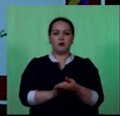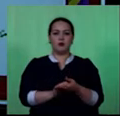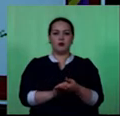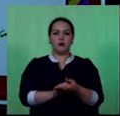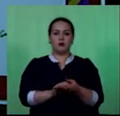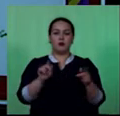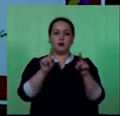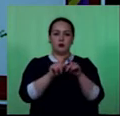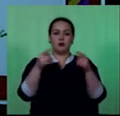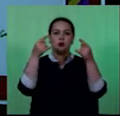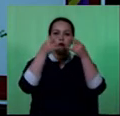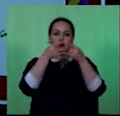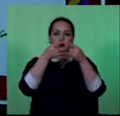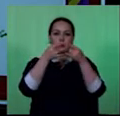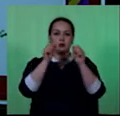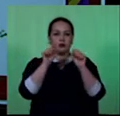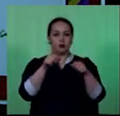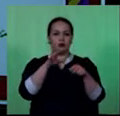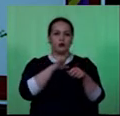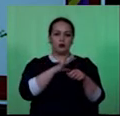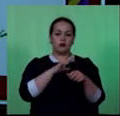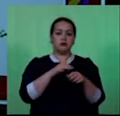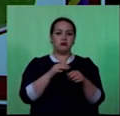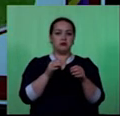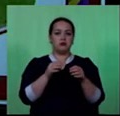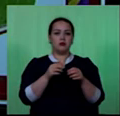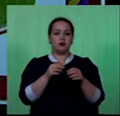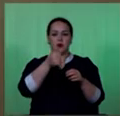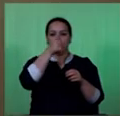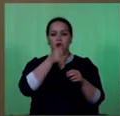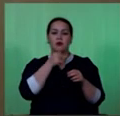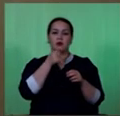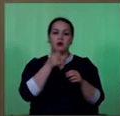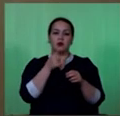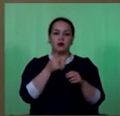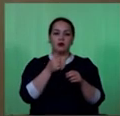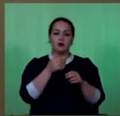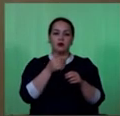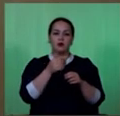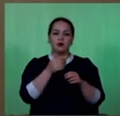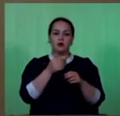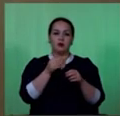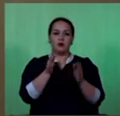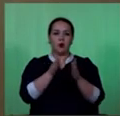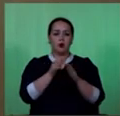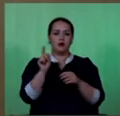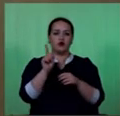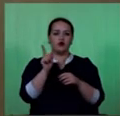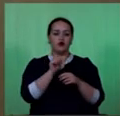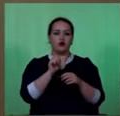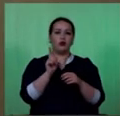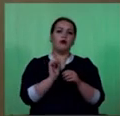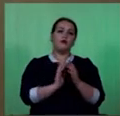у нас на экране может быть их и меньше умнички что выращивают зимой в